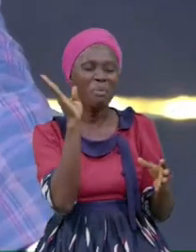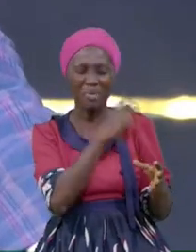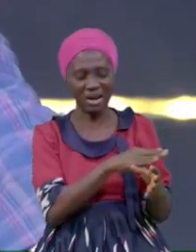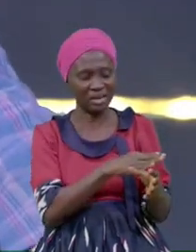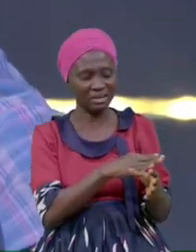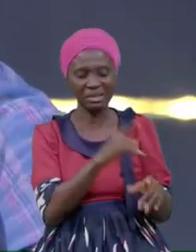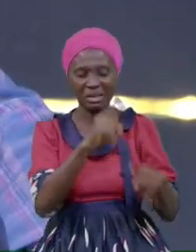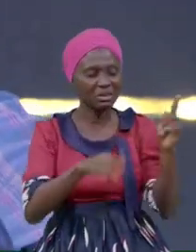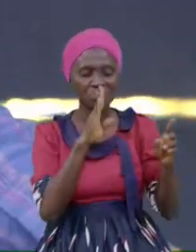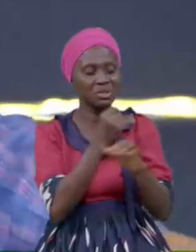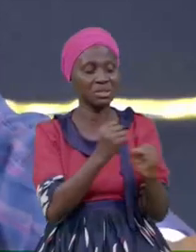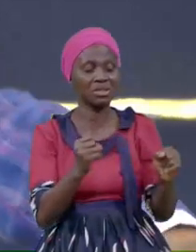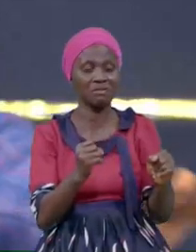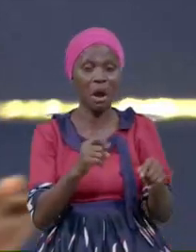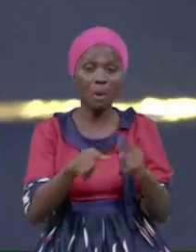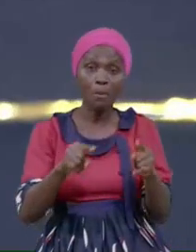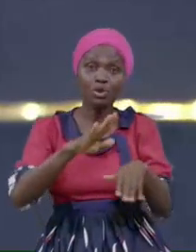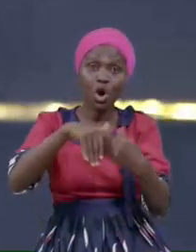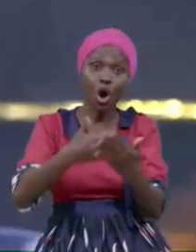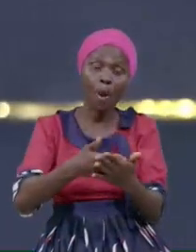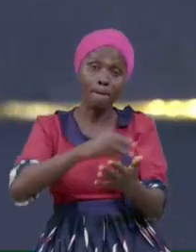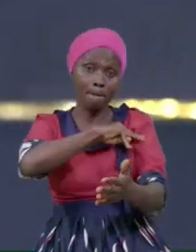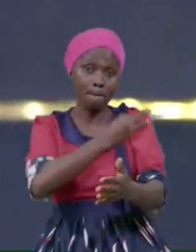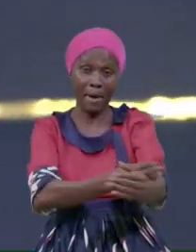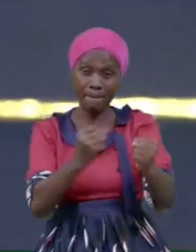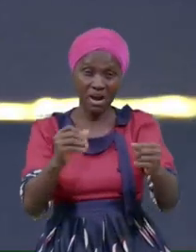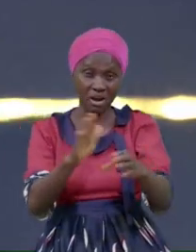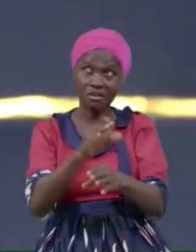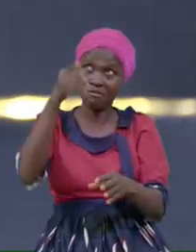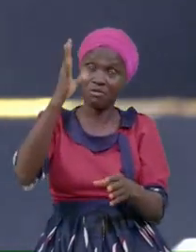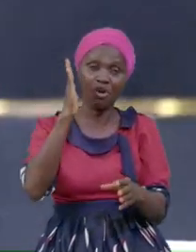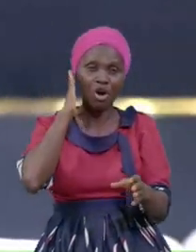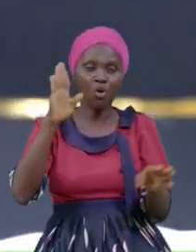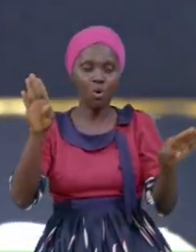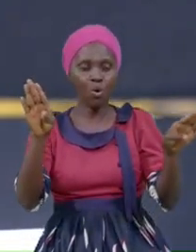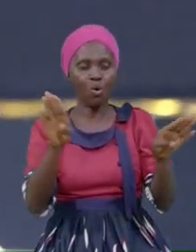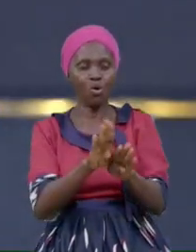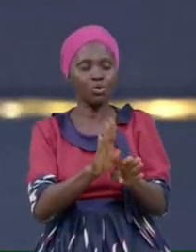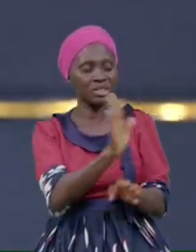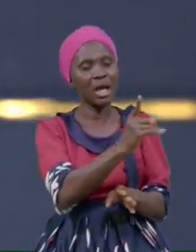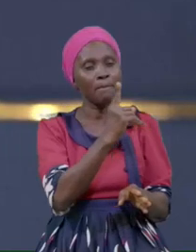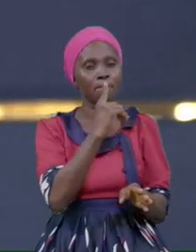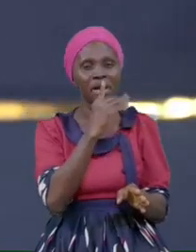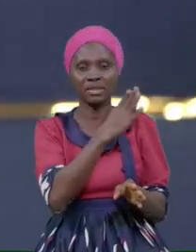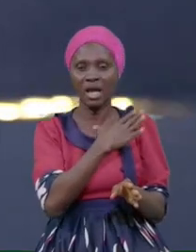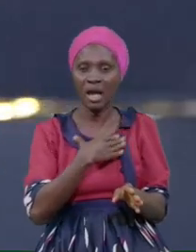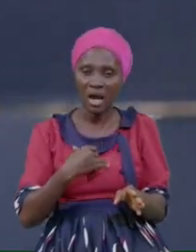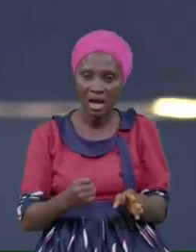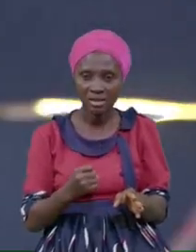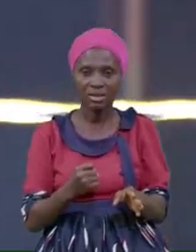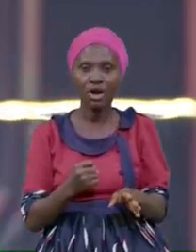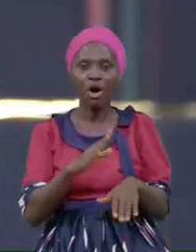Dieu Tout-Puissant va renvoyer, va fermer leur bouche de toutes